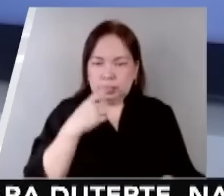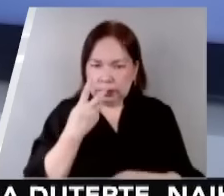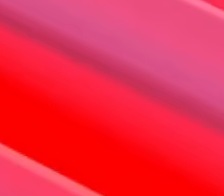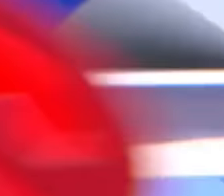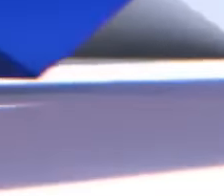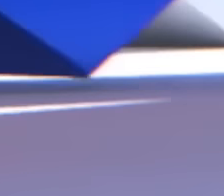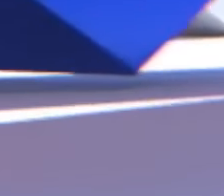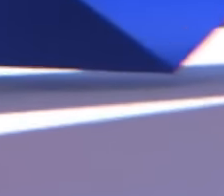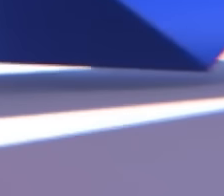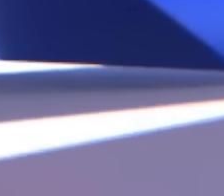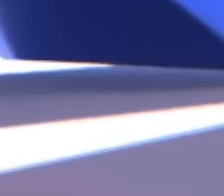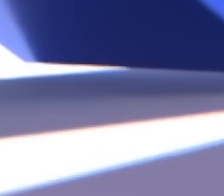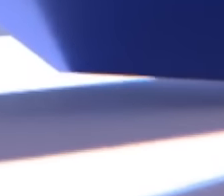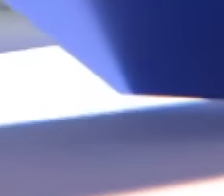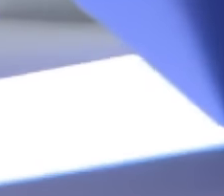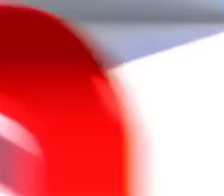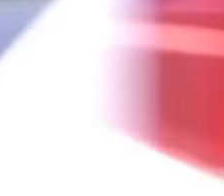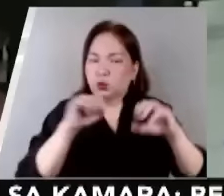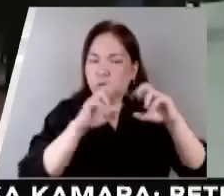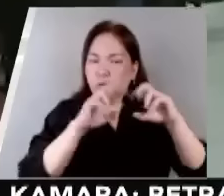Pulido.